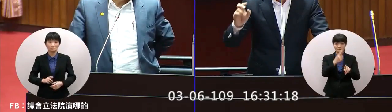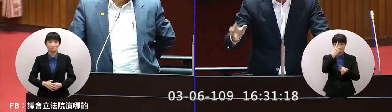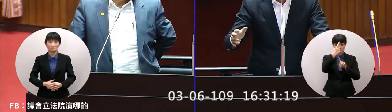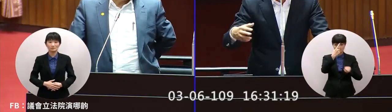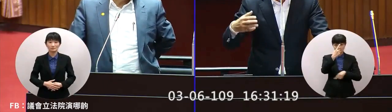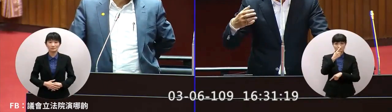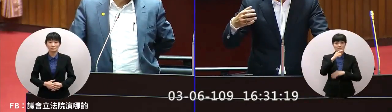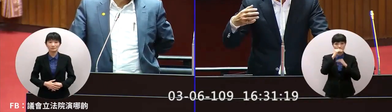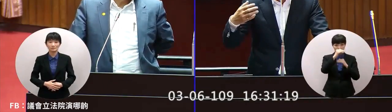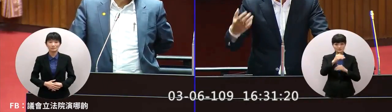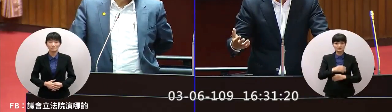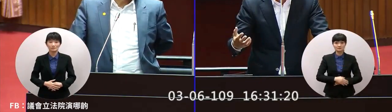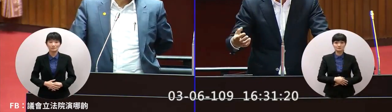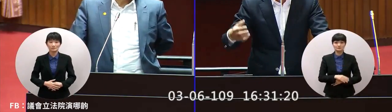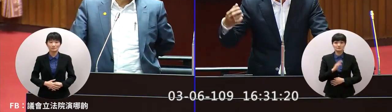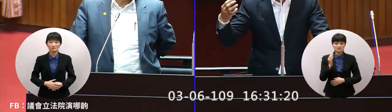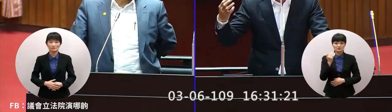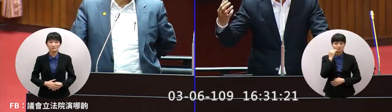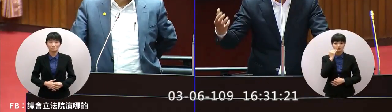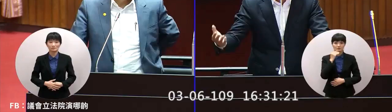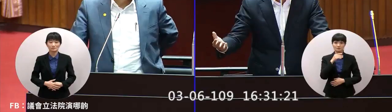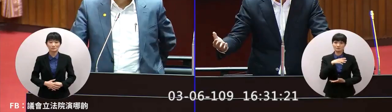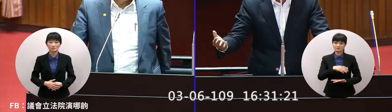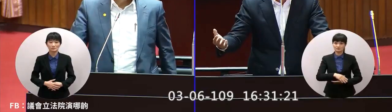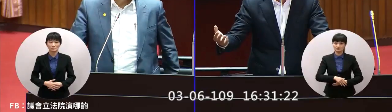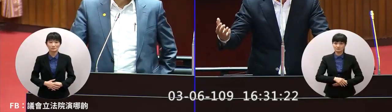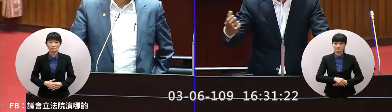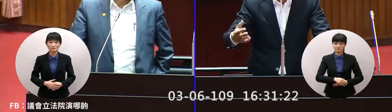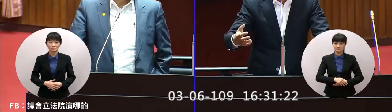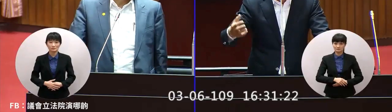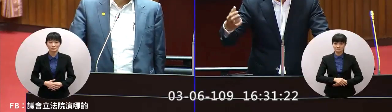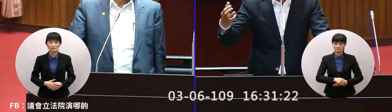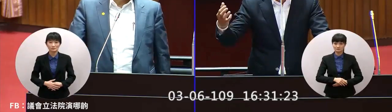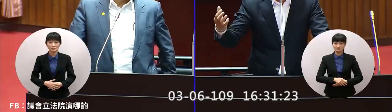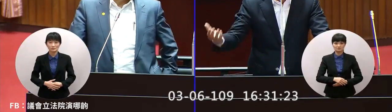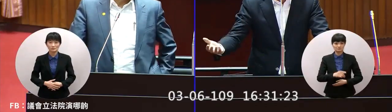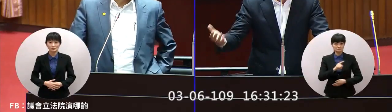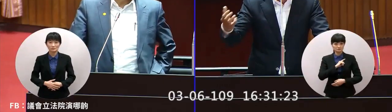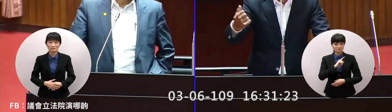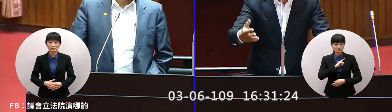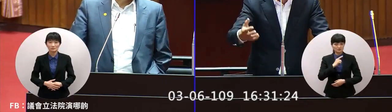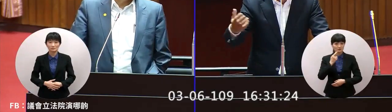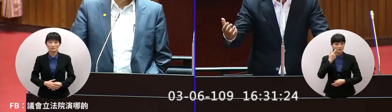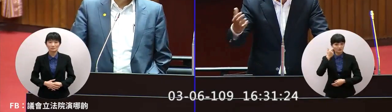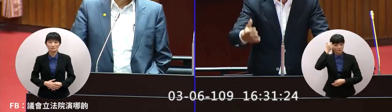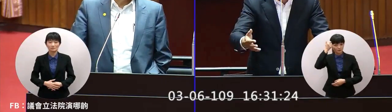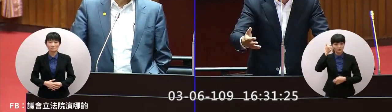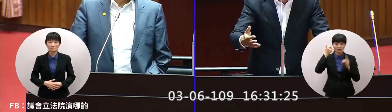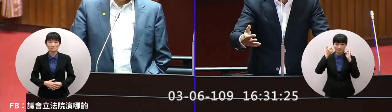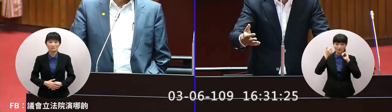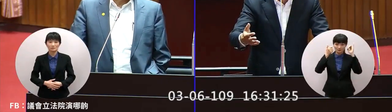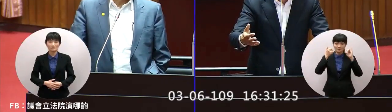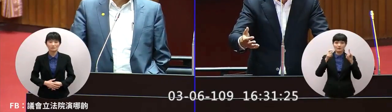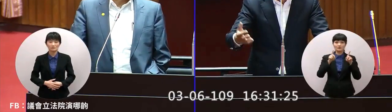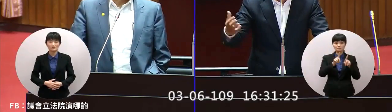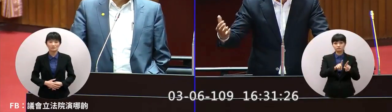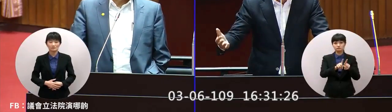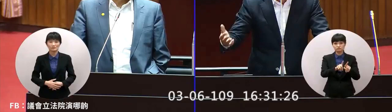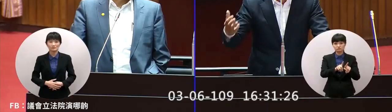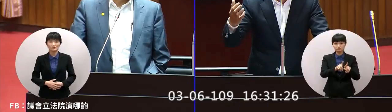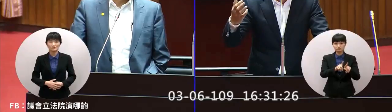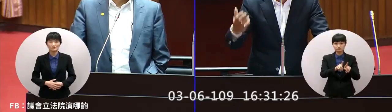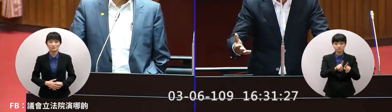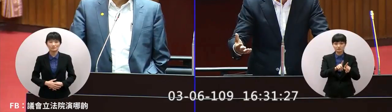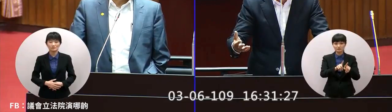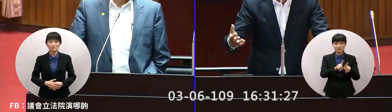讲伊有可能都有某些会所，啊，过去就是伊家己的翁，还是家就是阿公你来照顾，是阿妈来甲照顾，哦，啊，过去